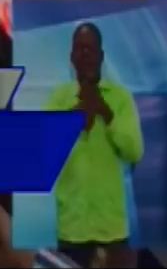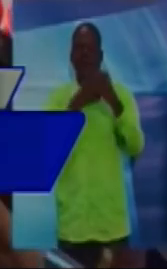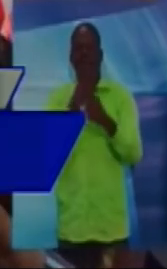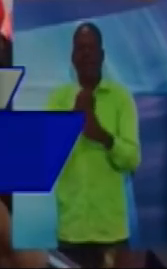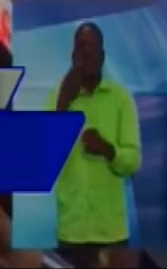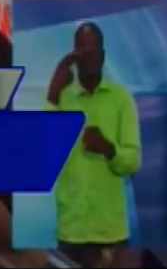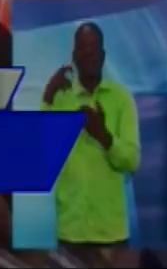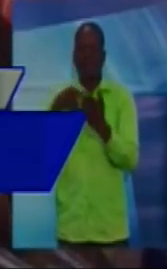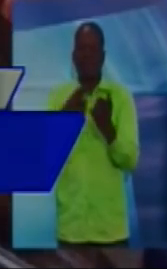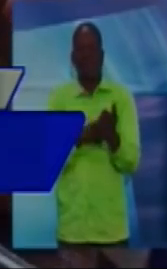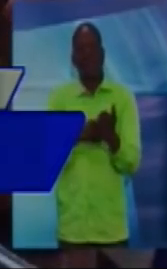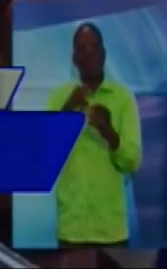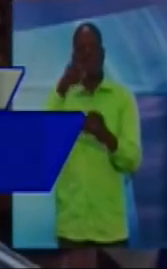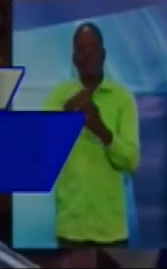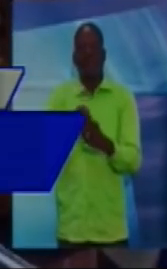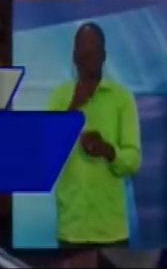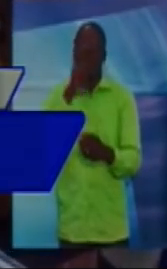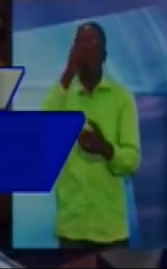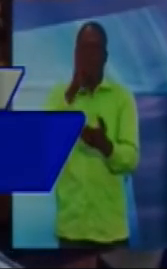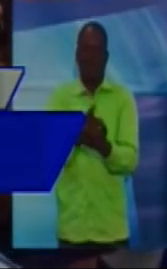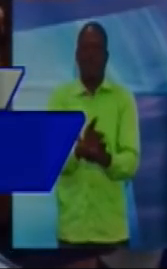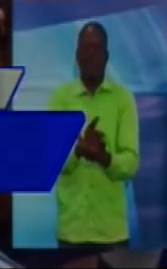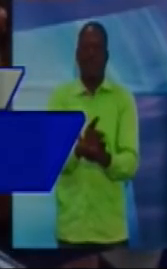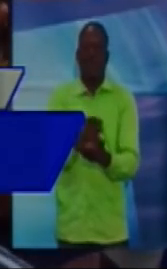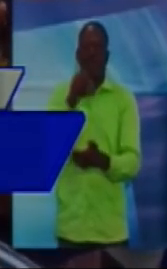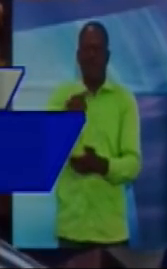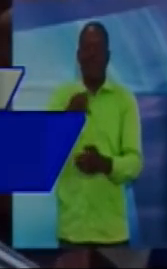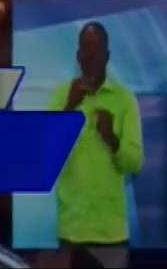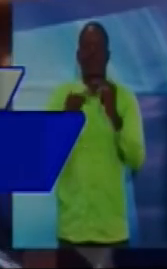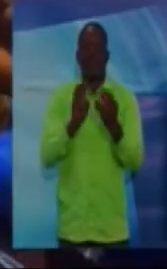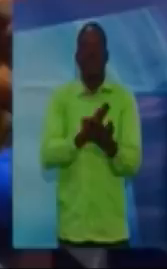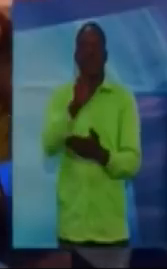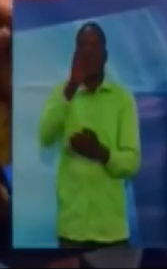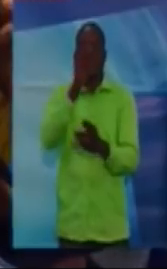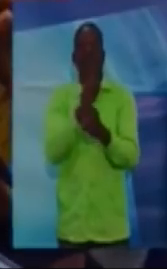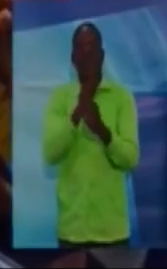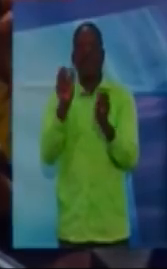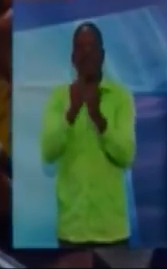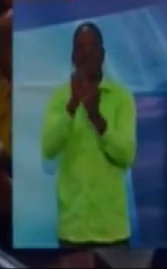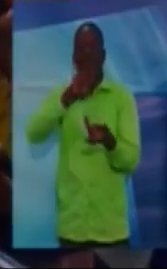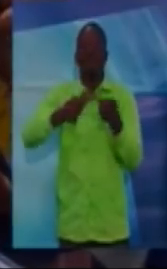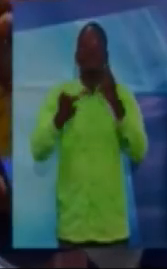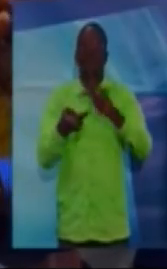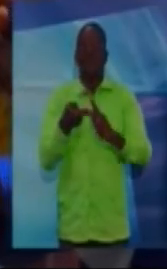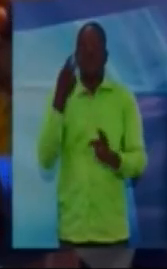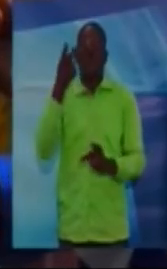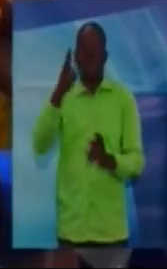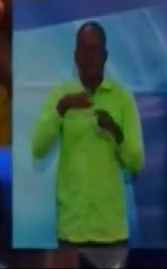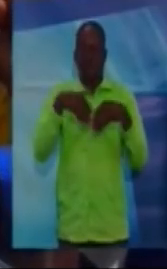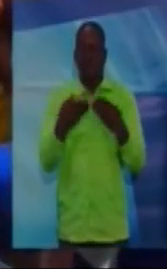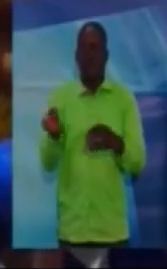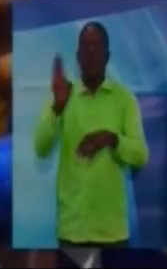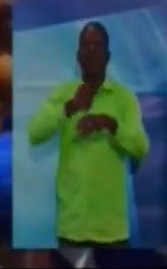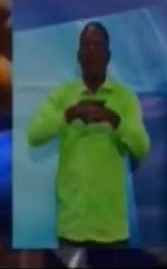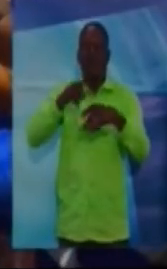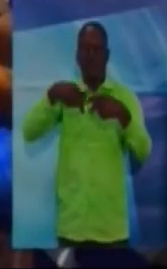va régler la question de la clôture. J'ai pu vous assurer qu'au niveau du ministère, on travaille avec des bailleurs de fonds pour voir comment est-ce qu'on peut mettre en place